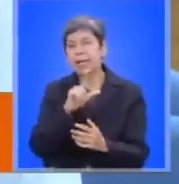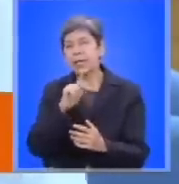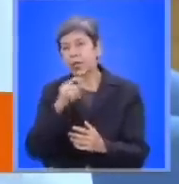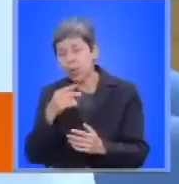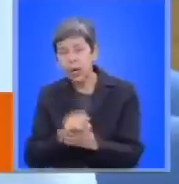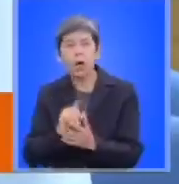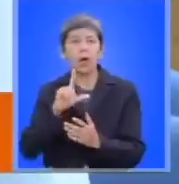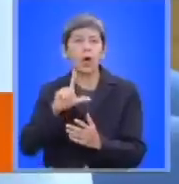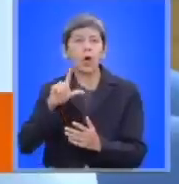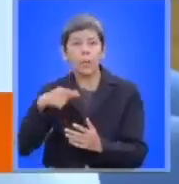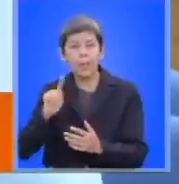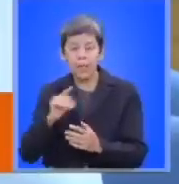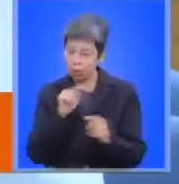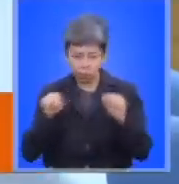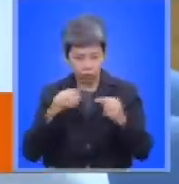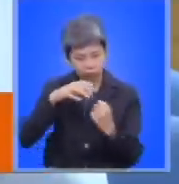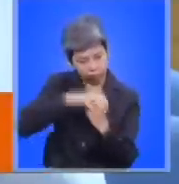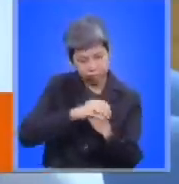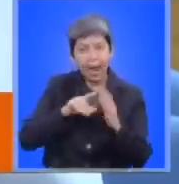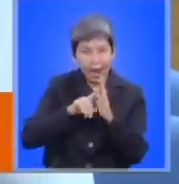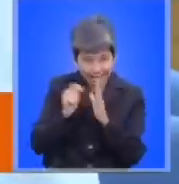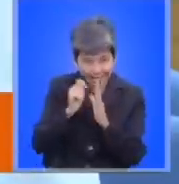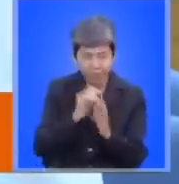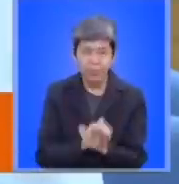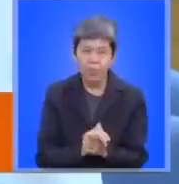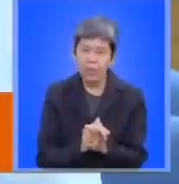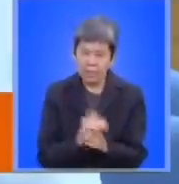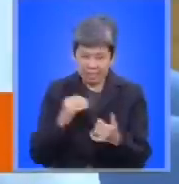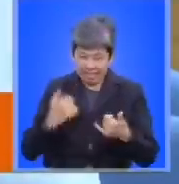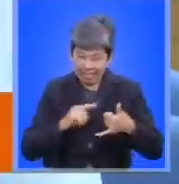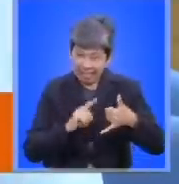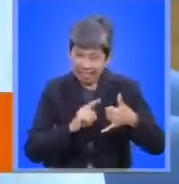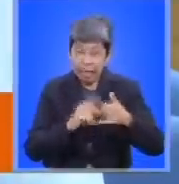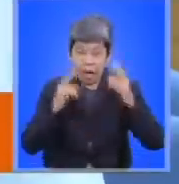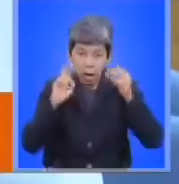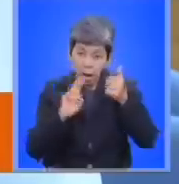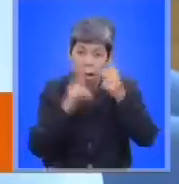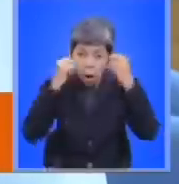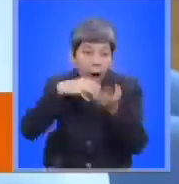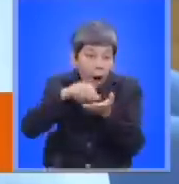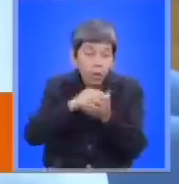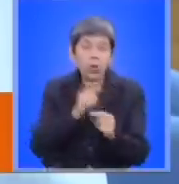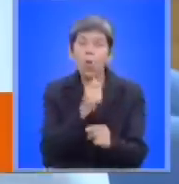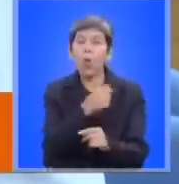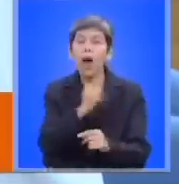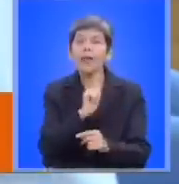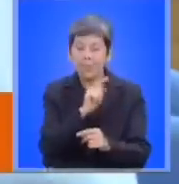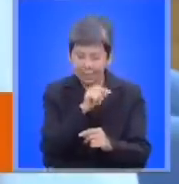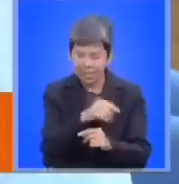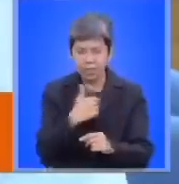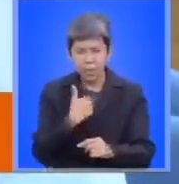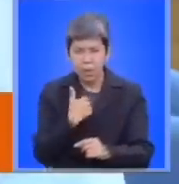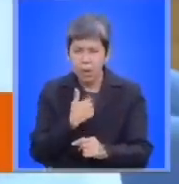โลปินาเวีย2ตัวนะครับตอนนี้รายที่มีปัญหาที่ท่านรองนายกเล่าให้ฟังเนี่ยมาจากอู่ฮั่นเนี่ยตอนที่เ